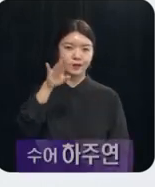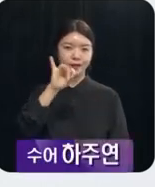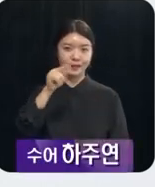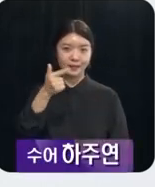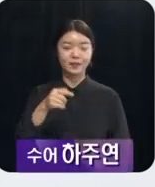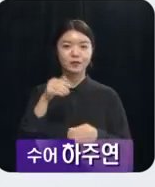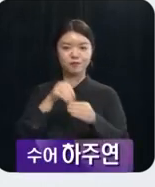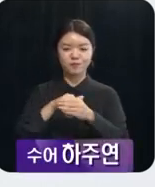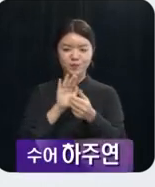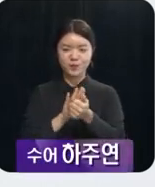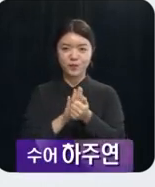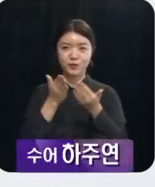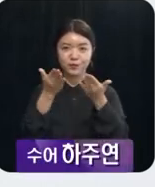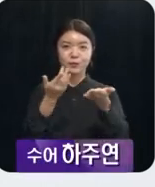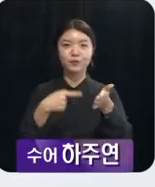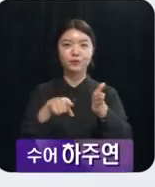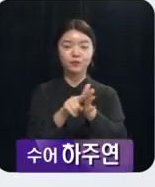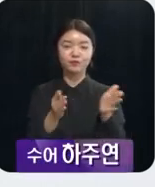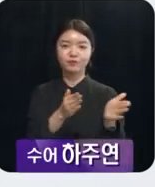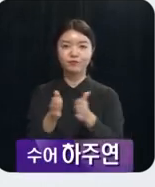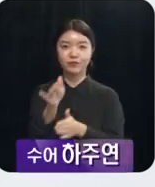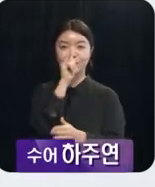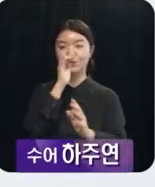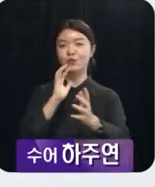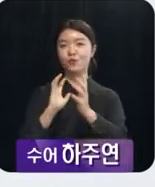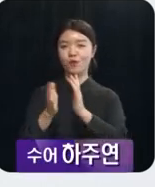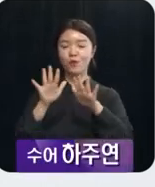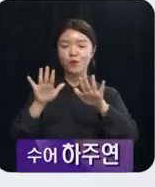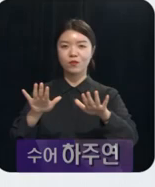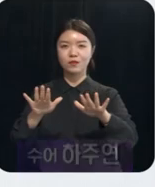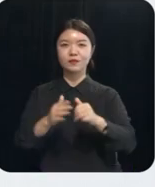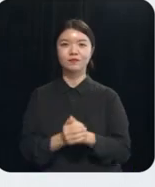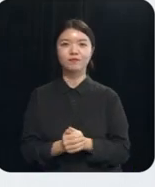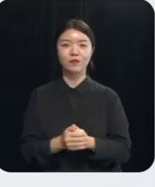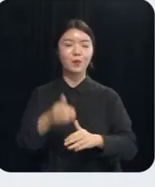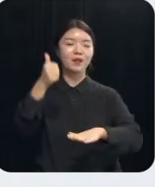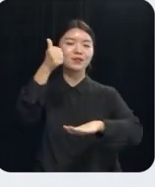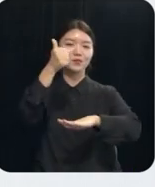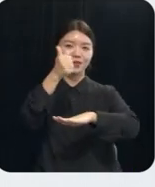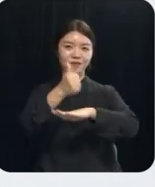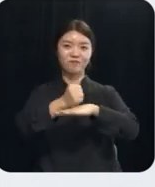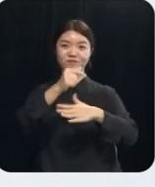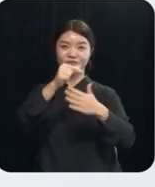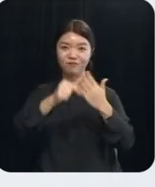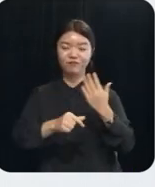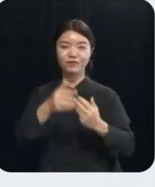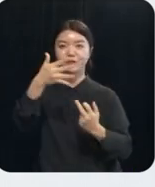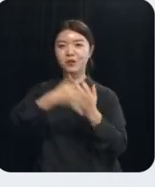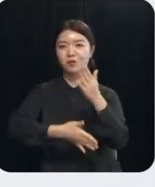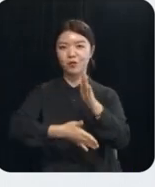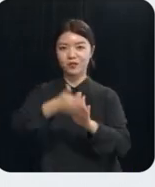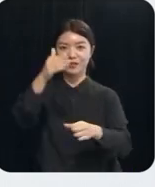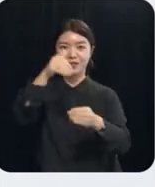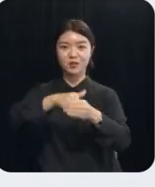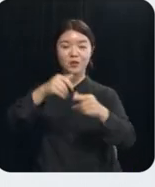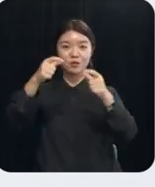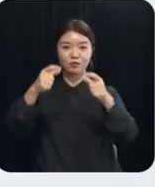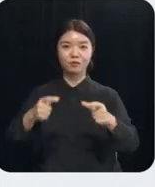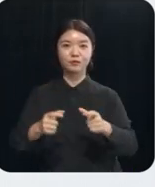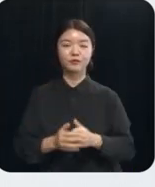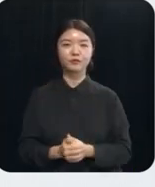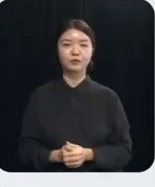선택에 도움을 드리기 위해서 마련하고 있는 토론회, 오늘은 어느덧 마지막 순서입니다. 서귀포시 선거구